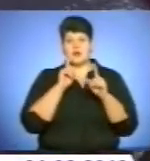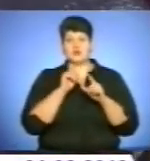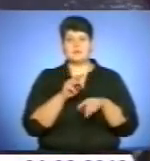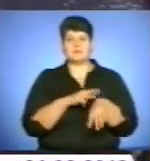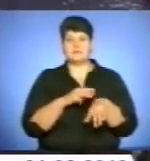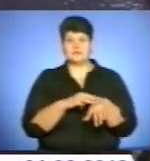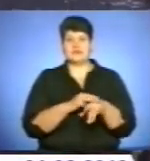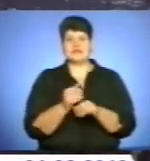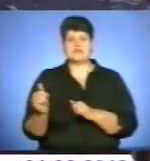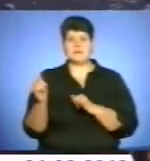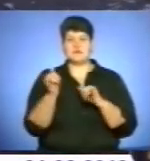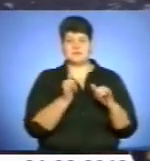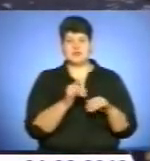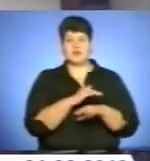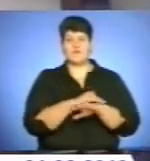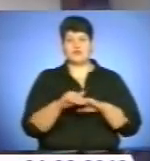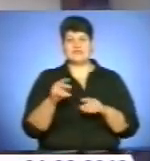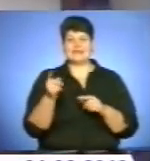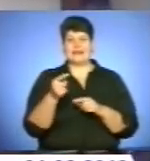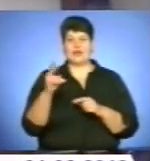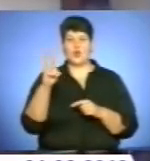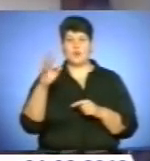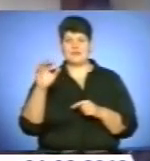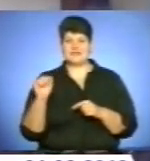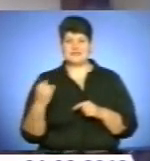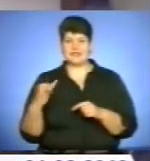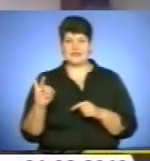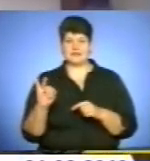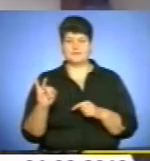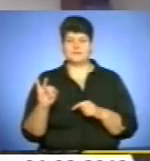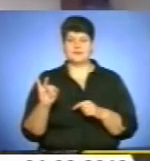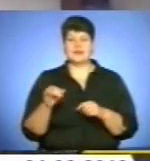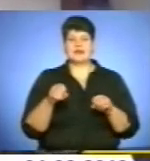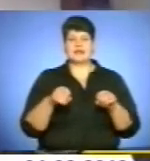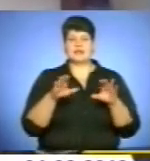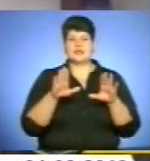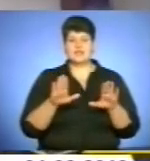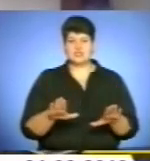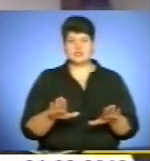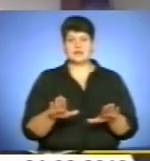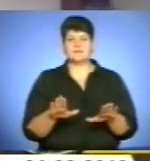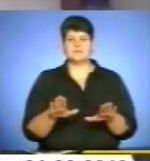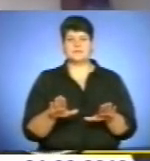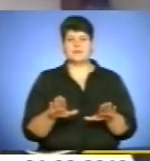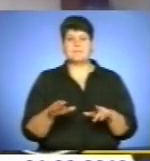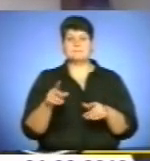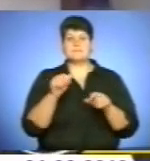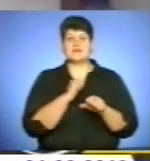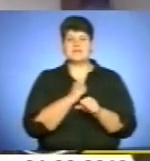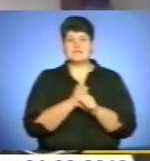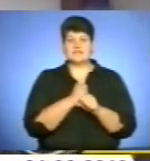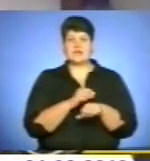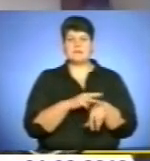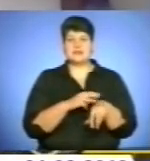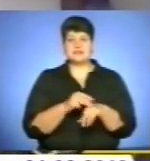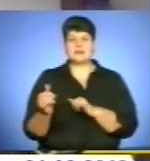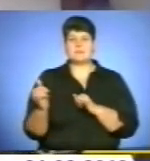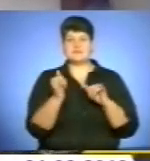забезпечили порядок на вулиці Тернопільській. Згідно відношення райдержадміністрації та органів місцевого самоврядування, працівники міліції